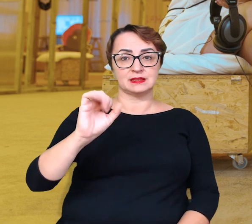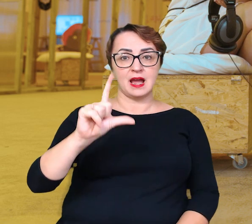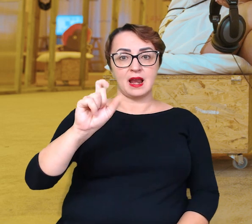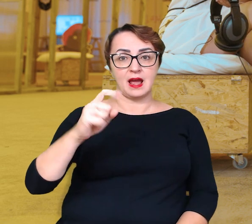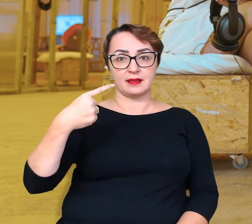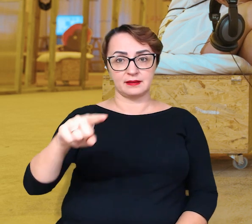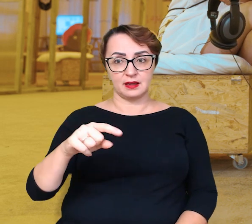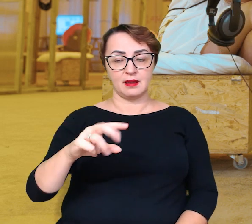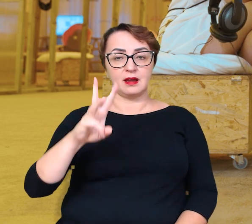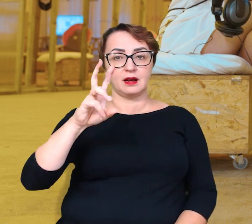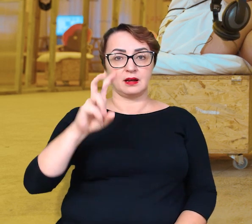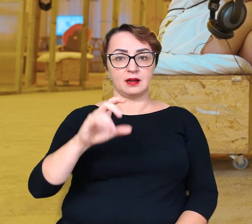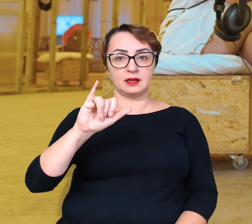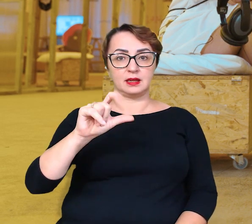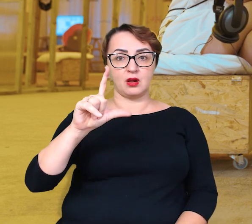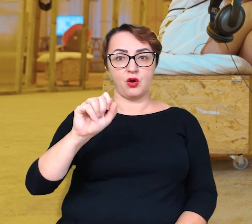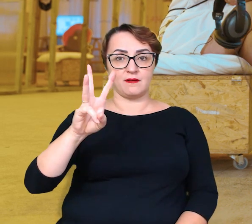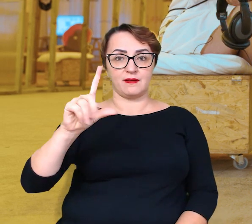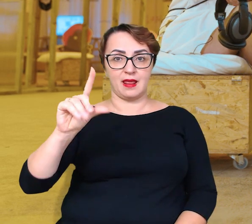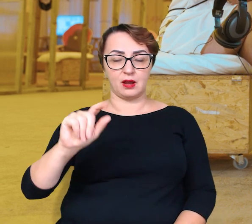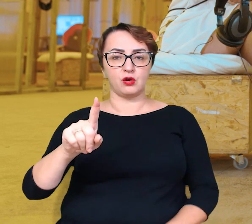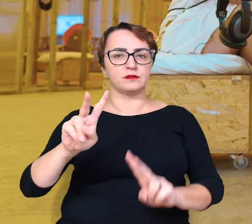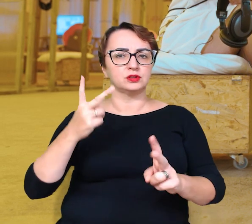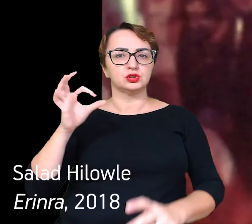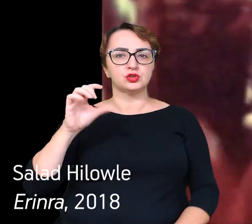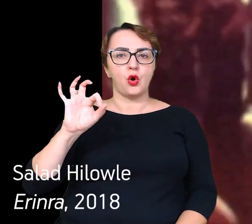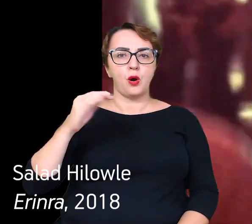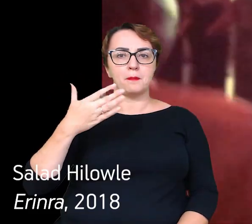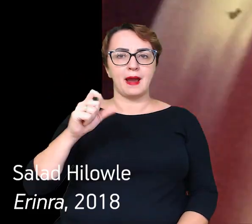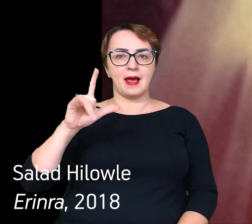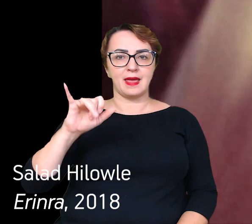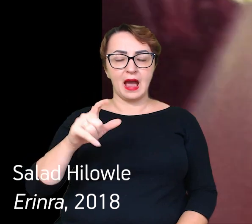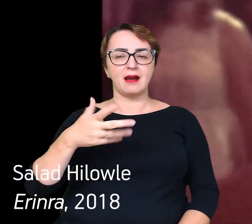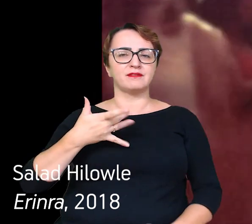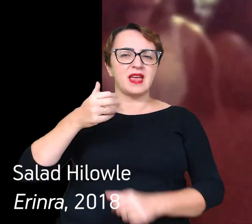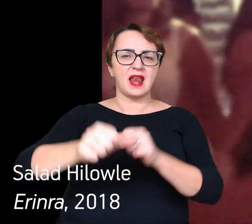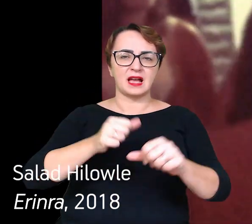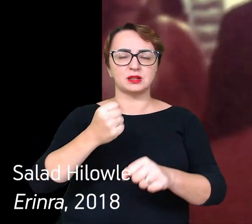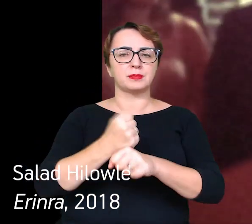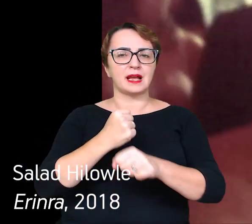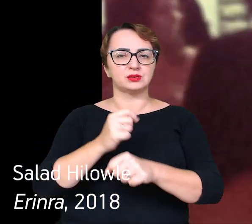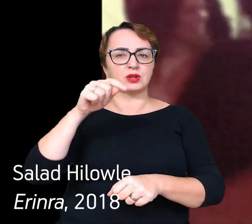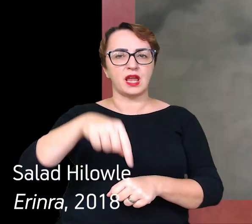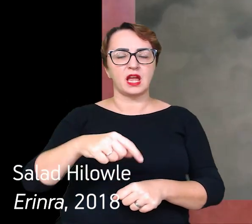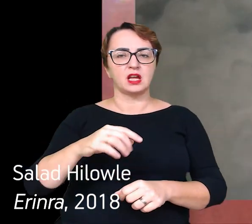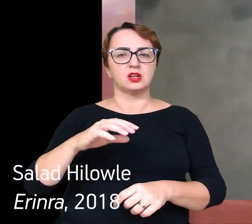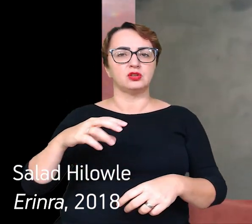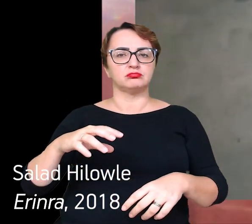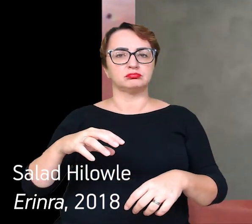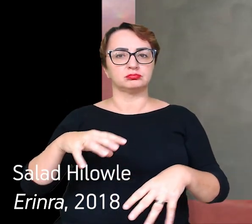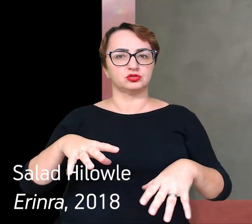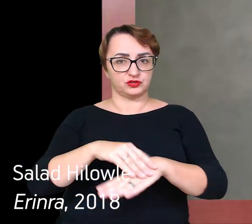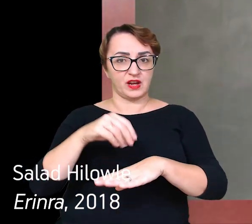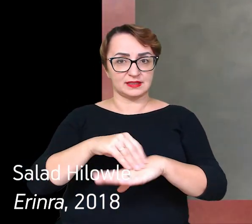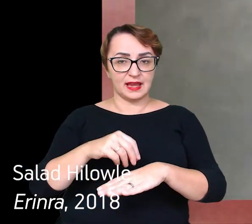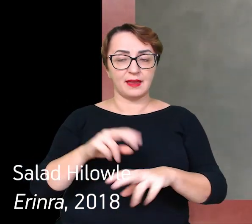Hilole, somalijskiego artysty mieszkającego od wielu lat w Szwecji pod tytułem Erinra, czyli wspomnienie,